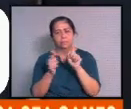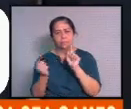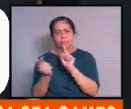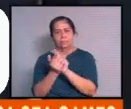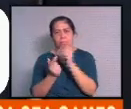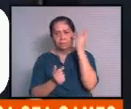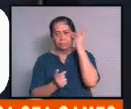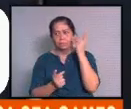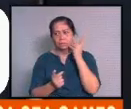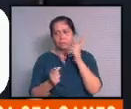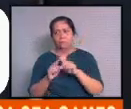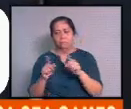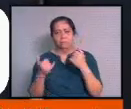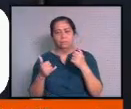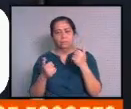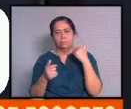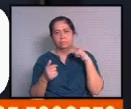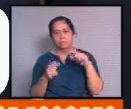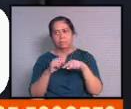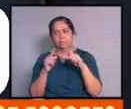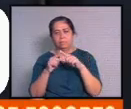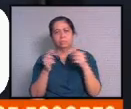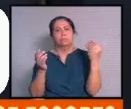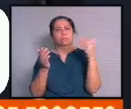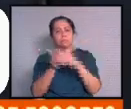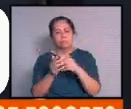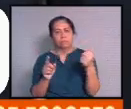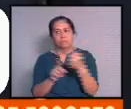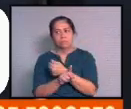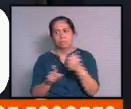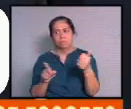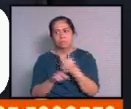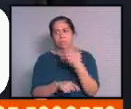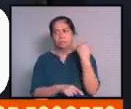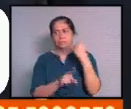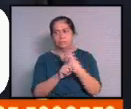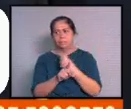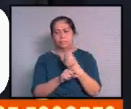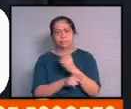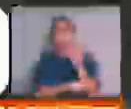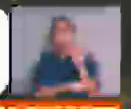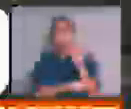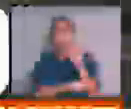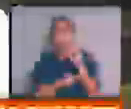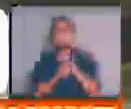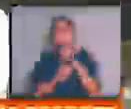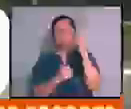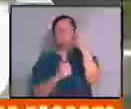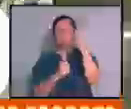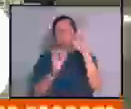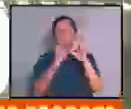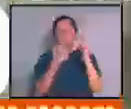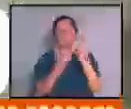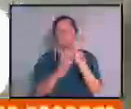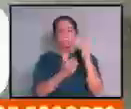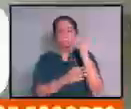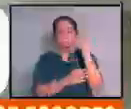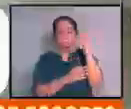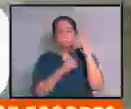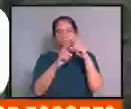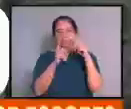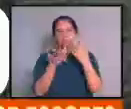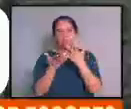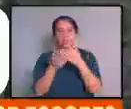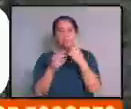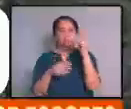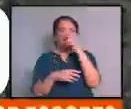kay Dormitorio pero nalabag ito nang maulit ang pananakit sa biktima nitong September 17. Tingin ng pamilya Dormitorio may